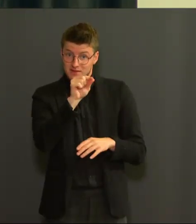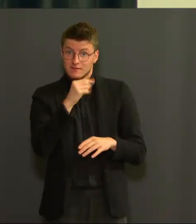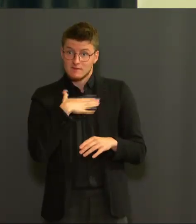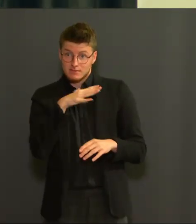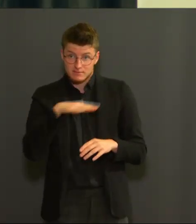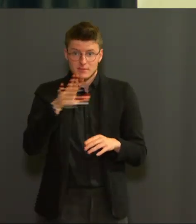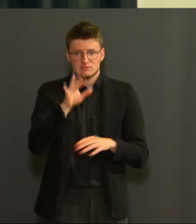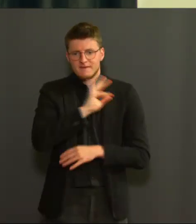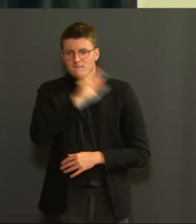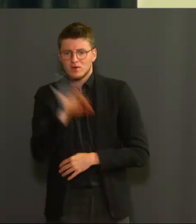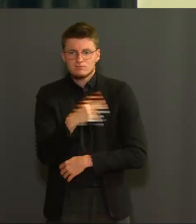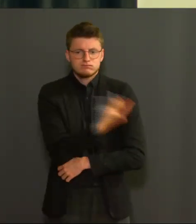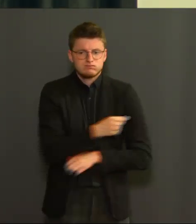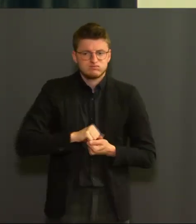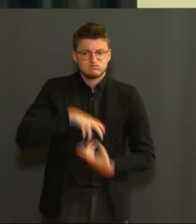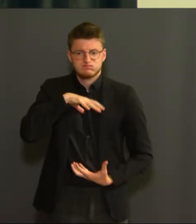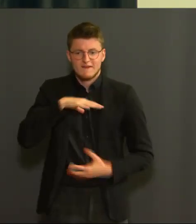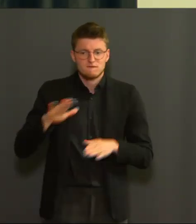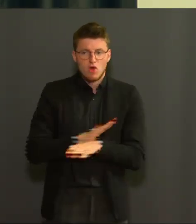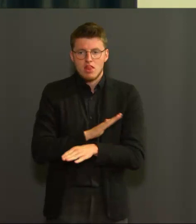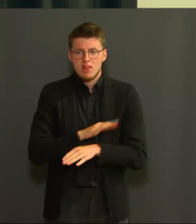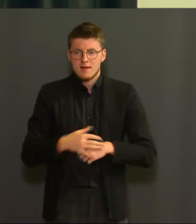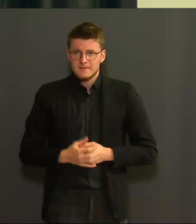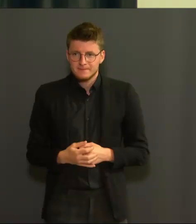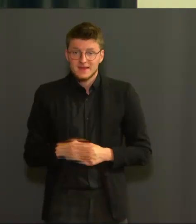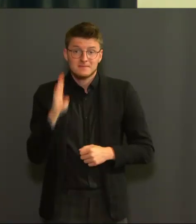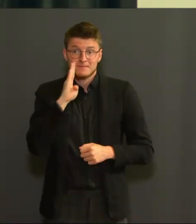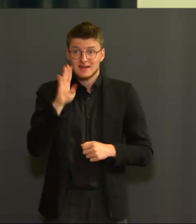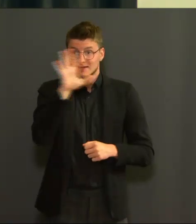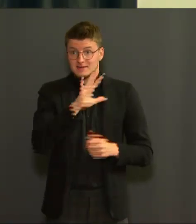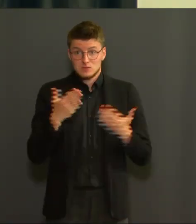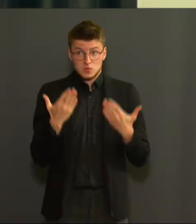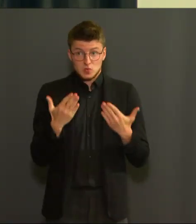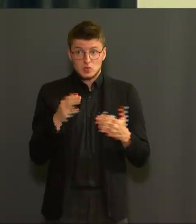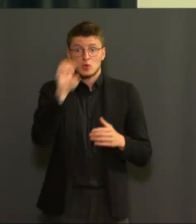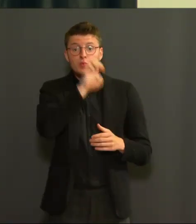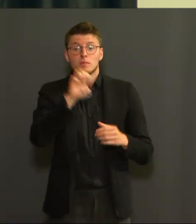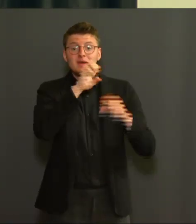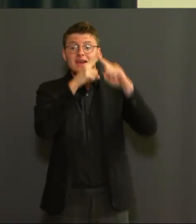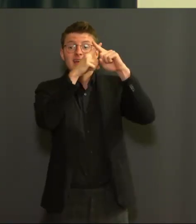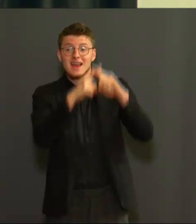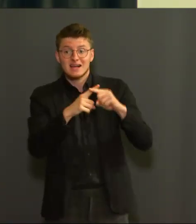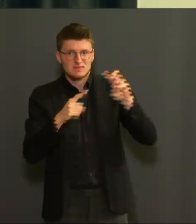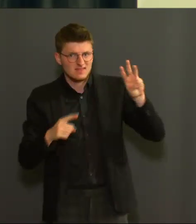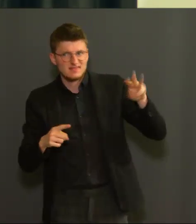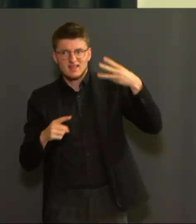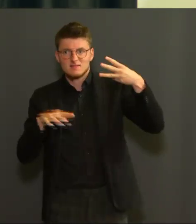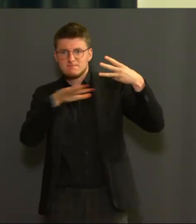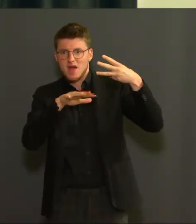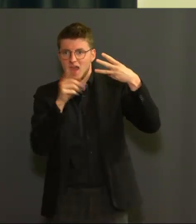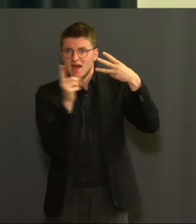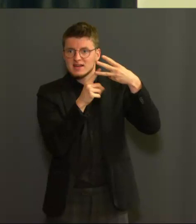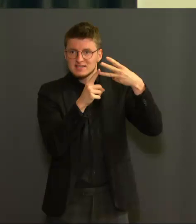hoogste vaccinatiegraad en staat het op de 2e plaats op gebied van dagelijks aantal toegediende vaccins.